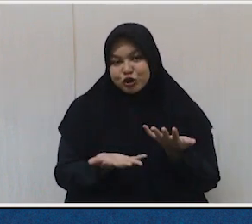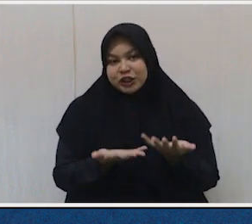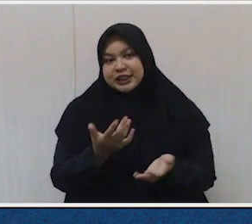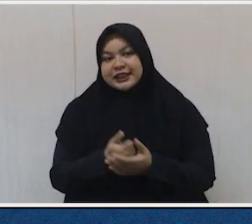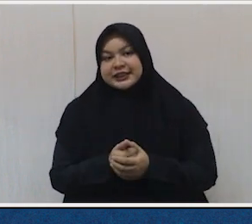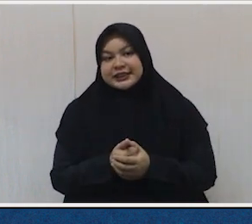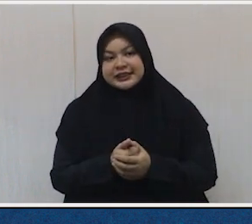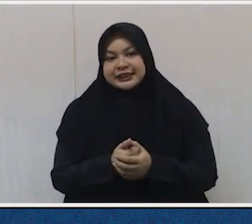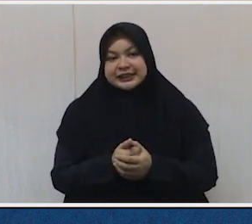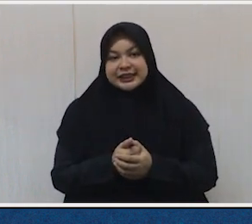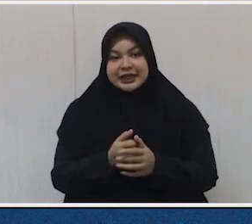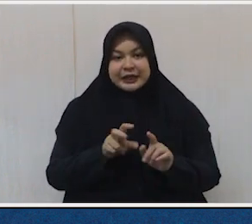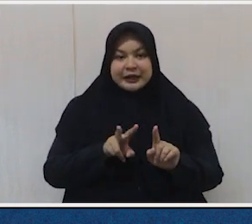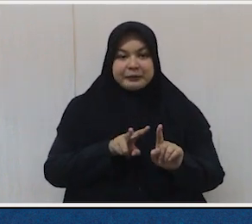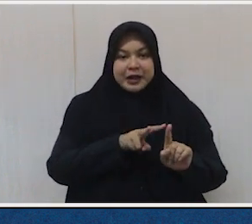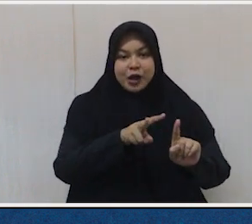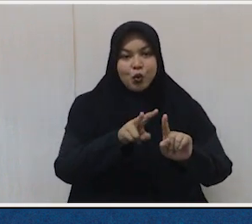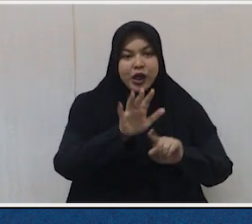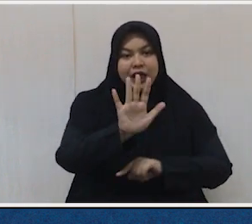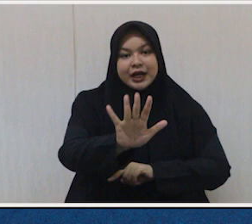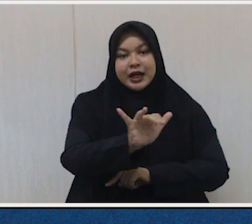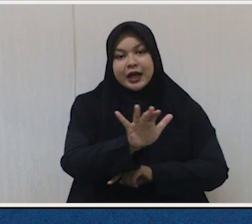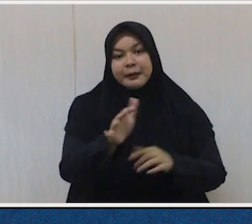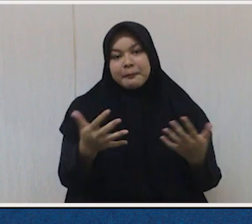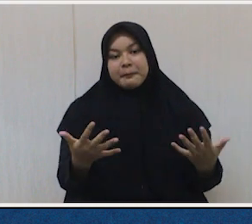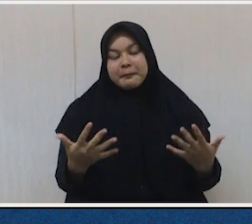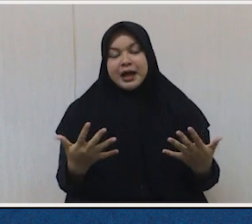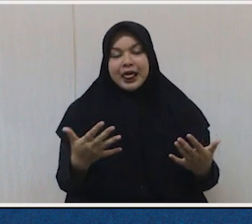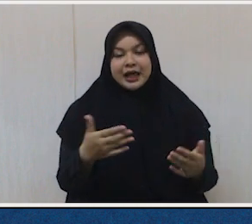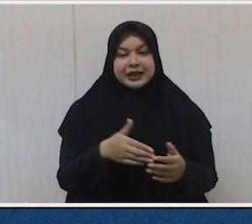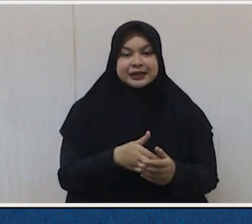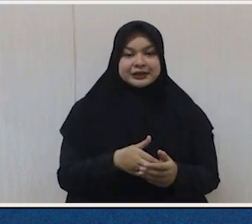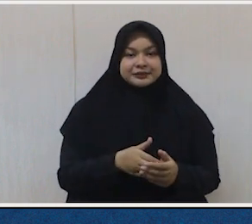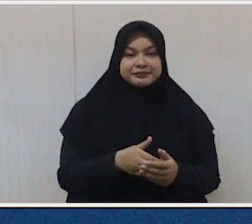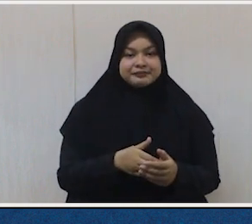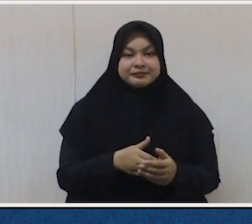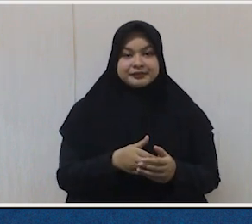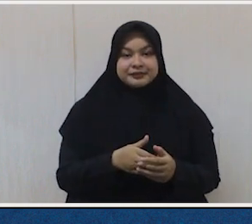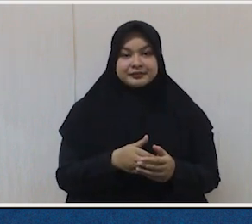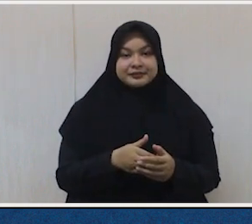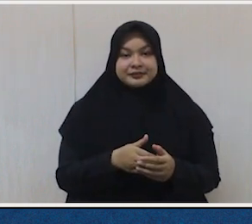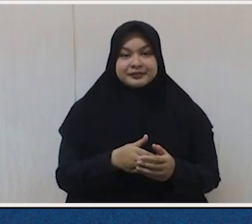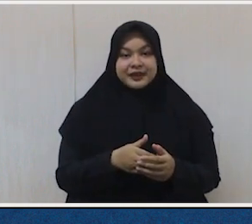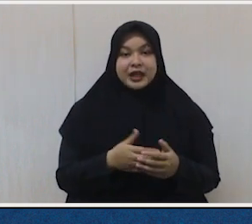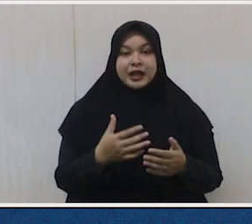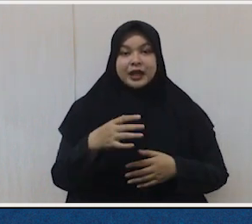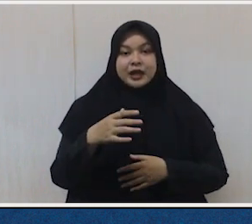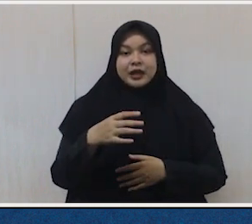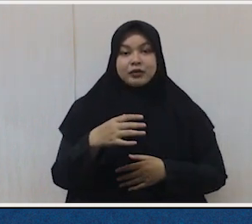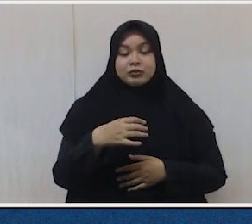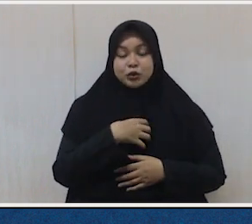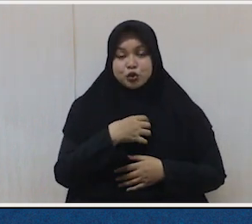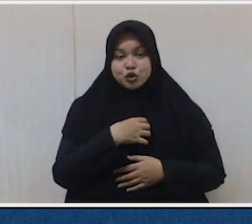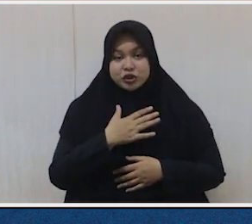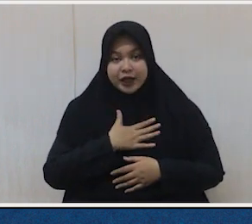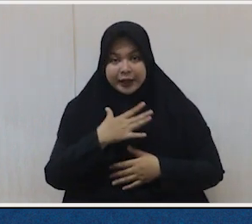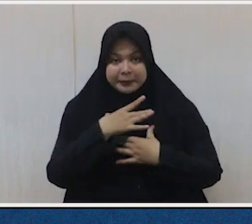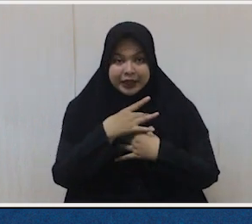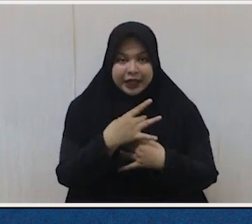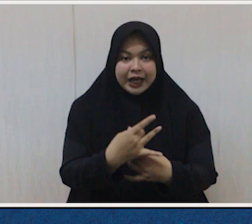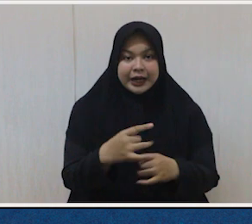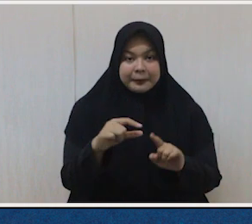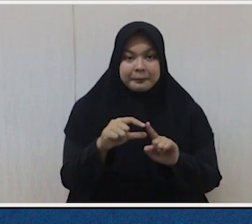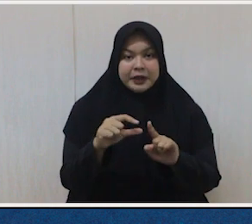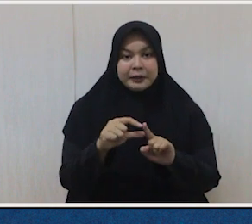mungkin pengawalan ke depan apagi kira-kira begitu ya Bagi saya yang